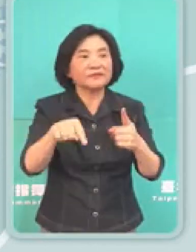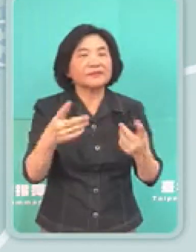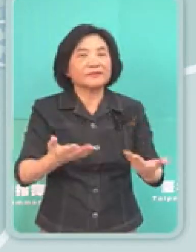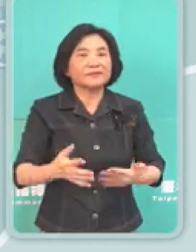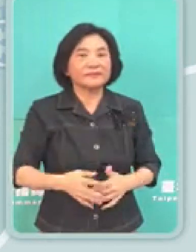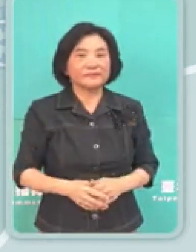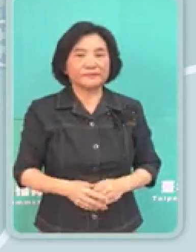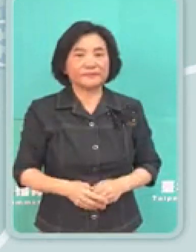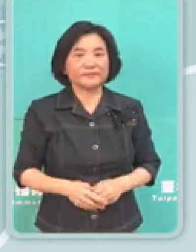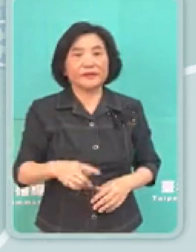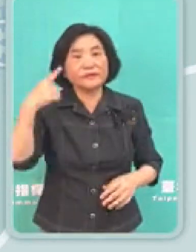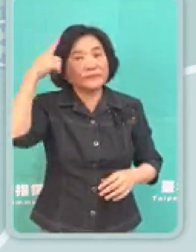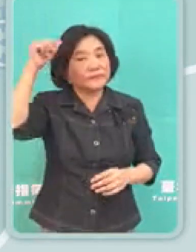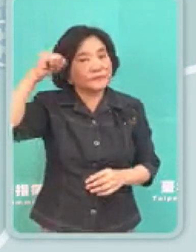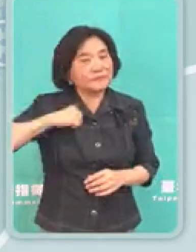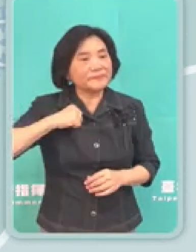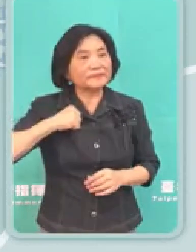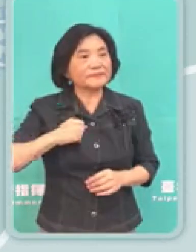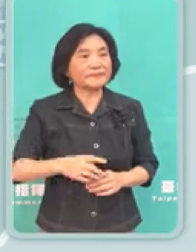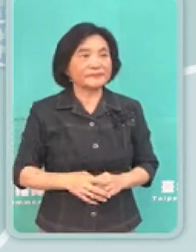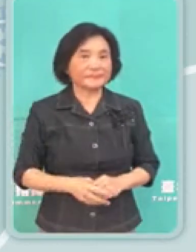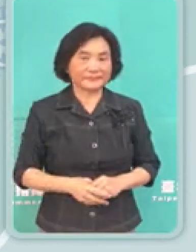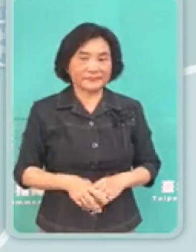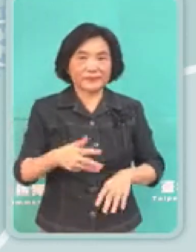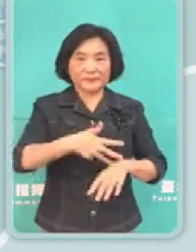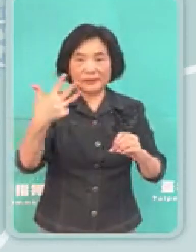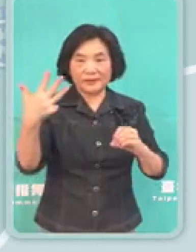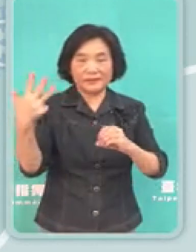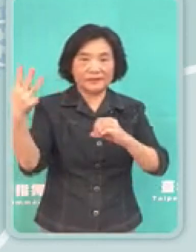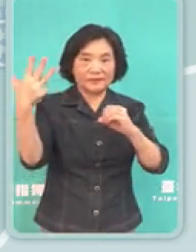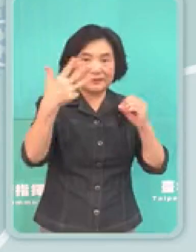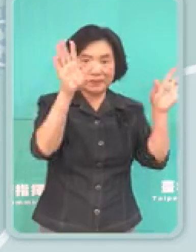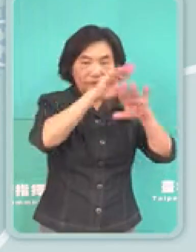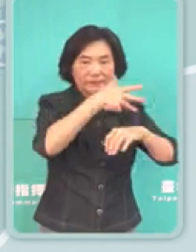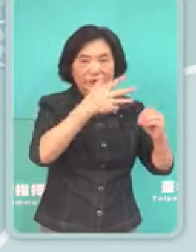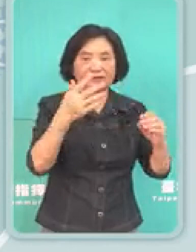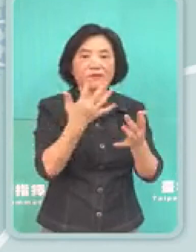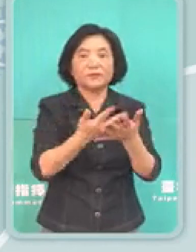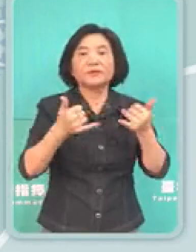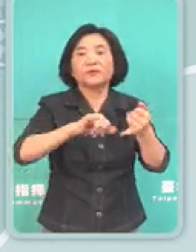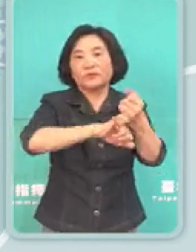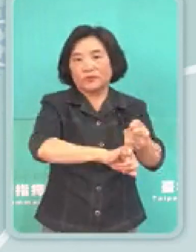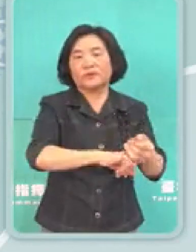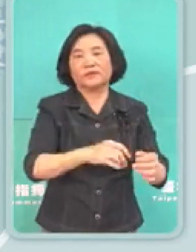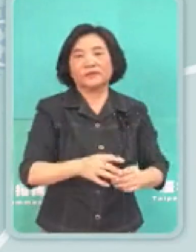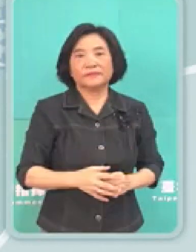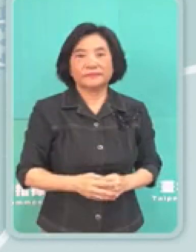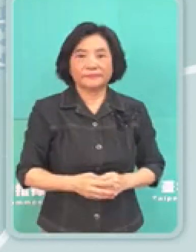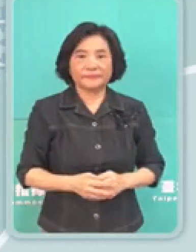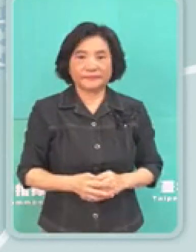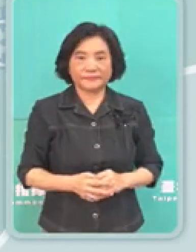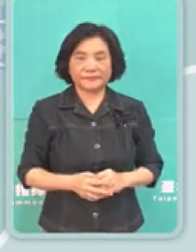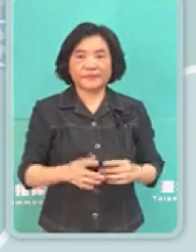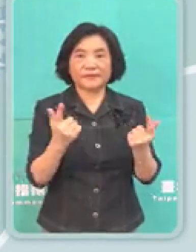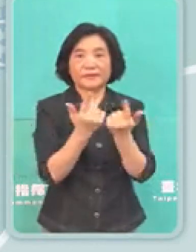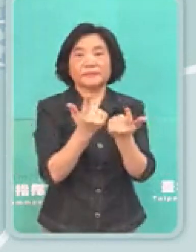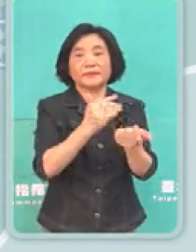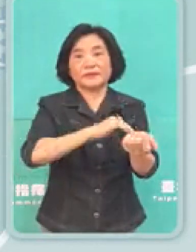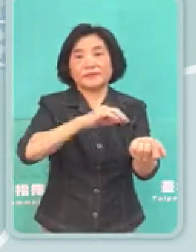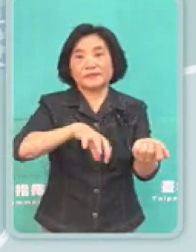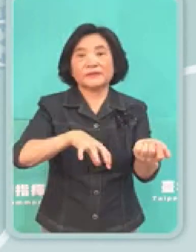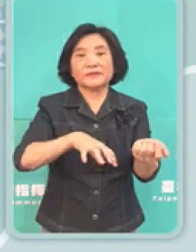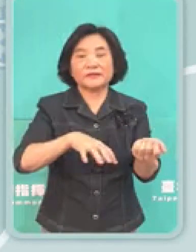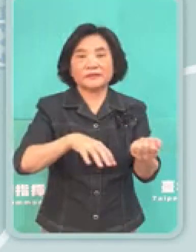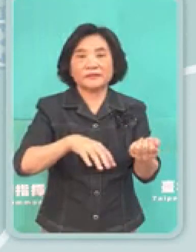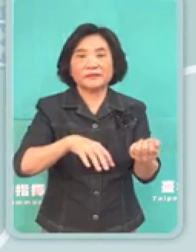就明天早上一样哈，8点到晚上8点线上预约， 就是到那个台北医学大学附设